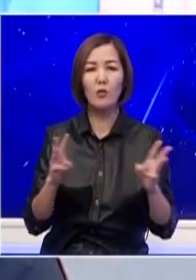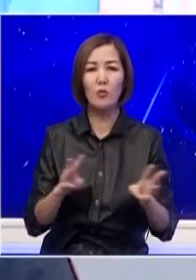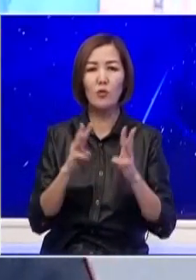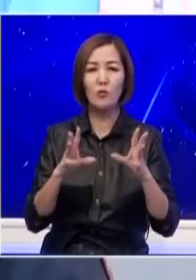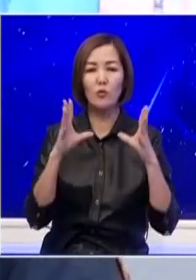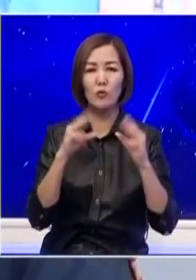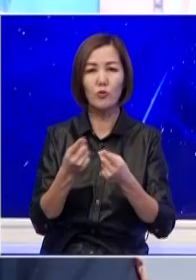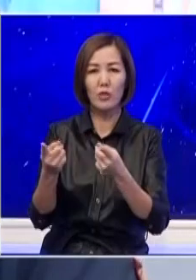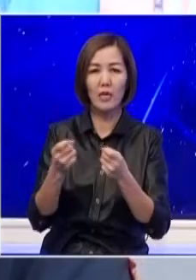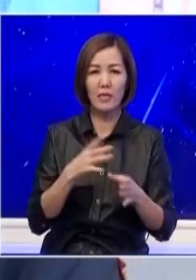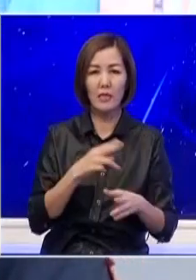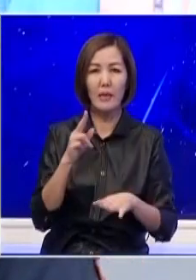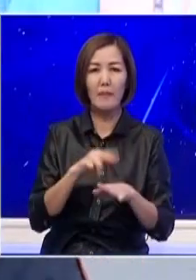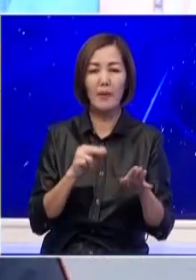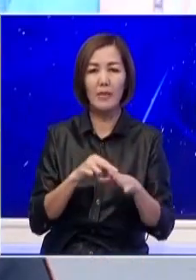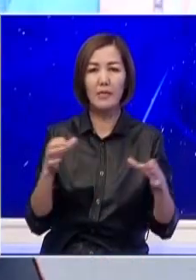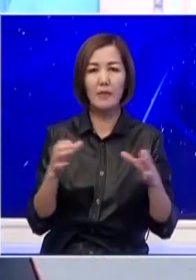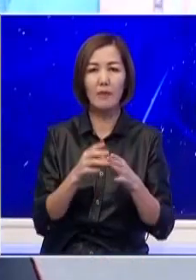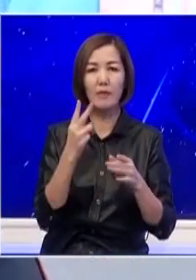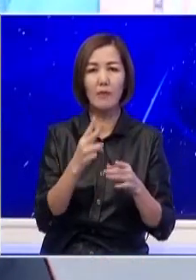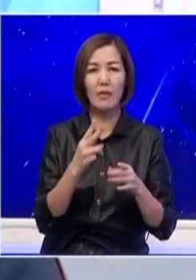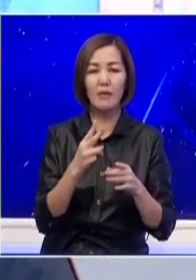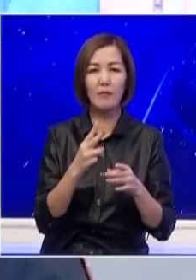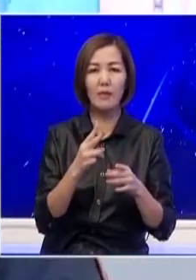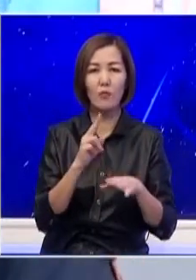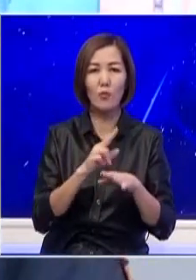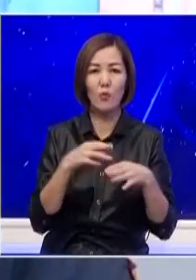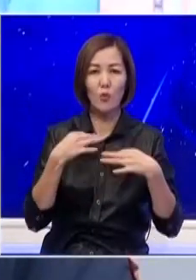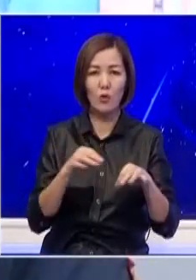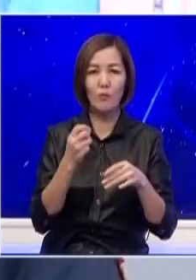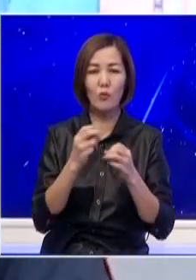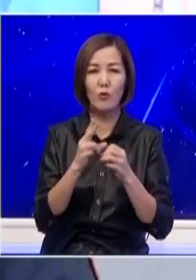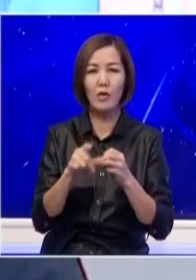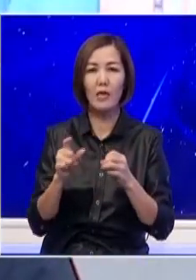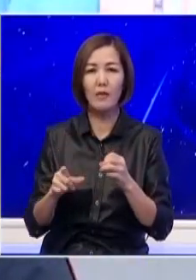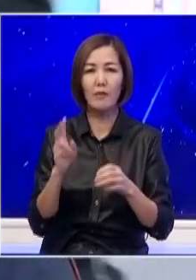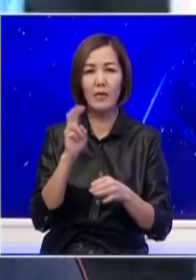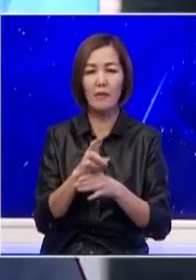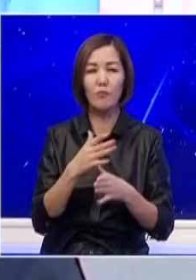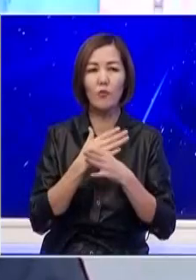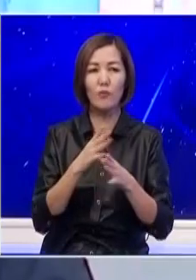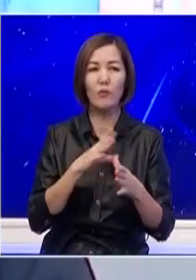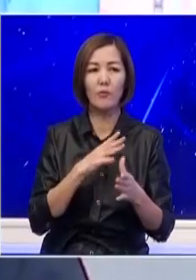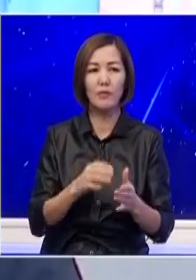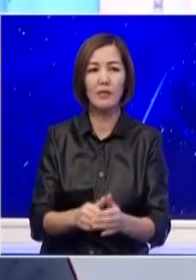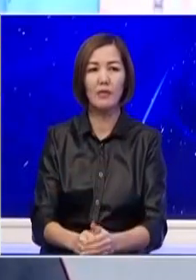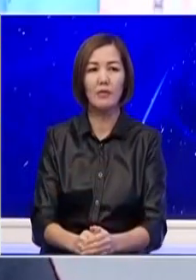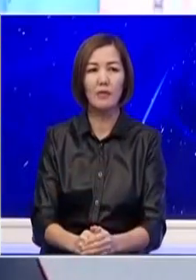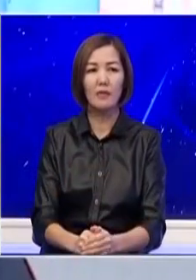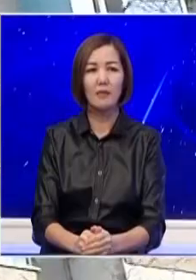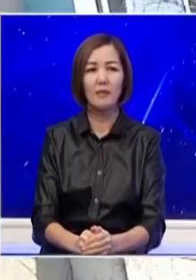өрт сөндірушісі жұмылдырылды. Ал полиция департаментінің 2 бірлік көлігі мен 12 адамы да келіп бізге